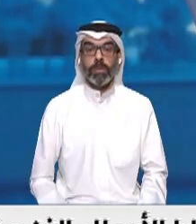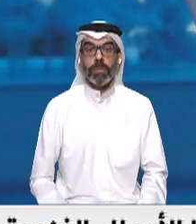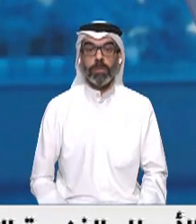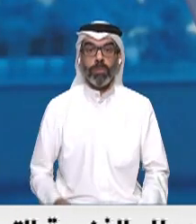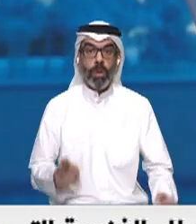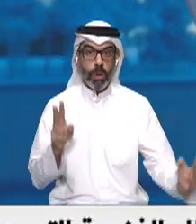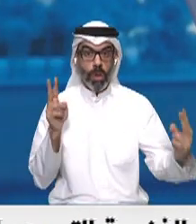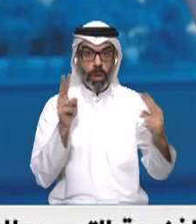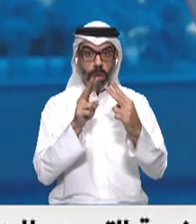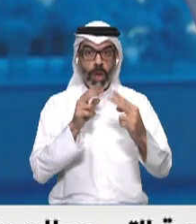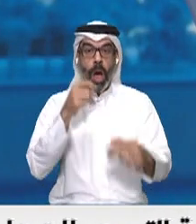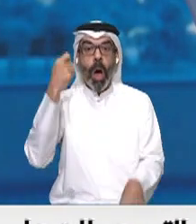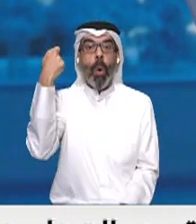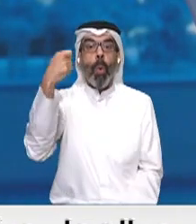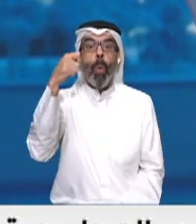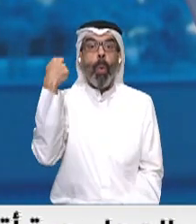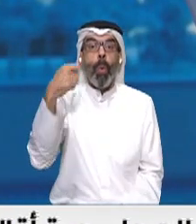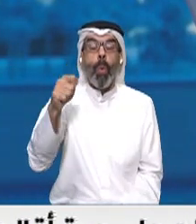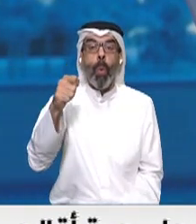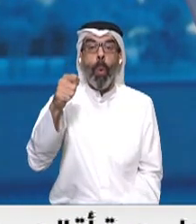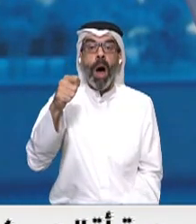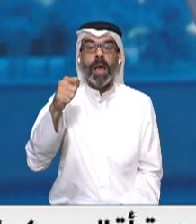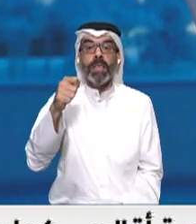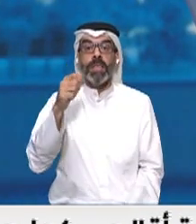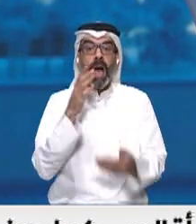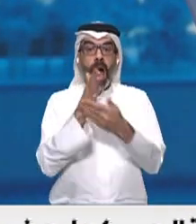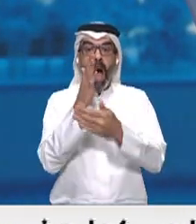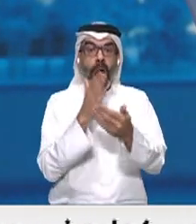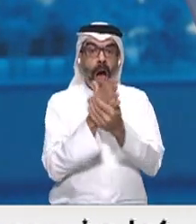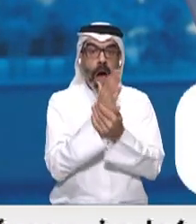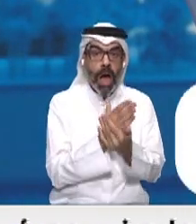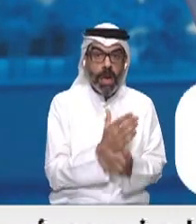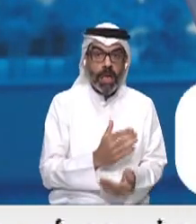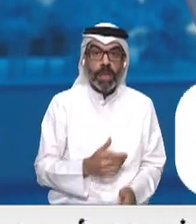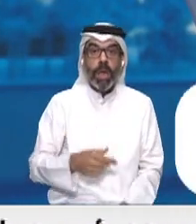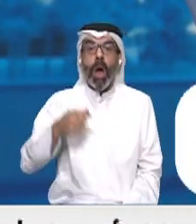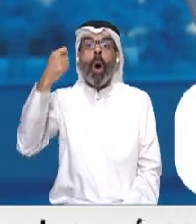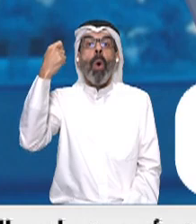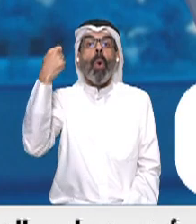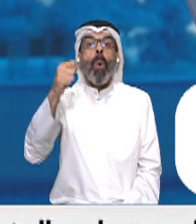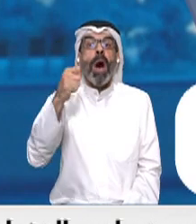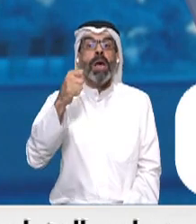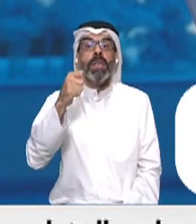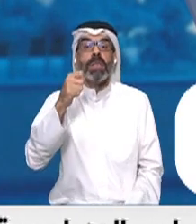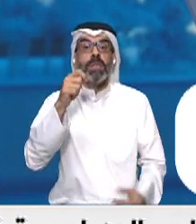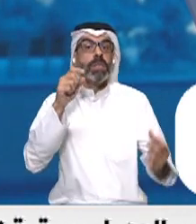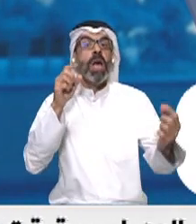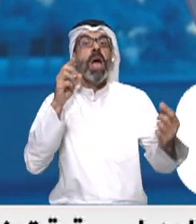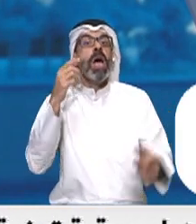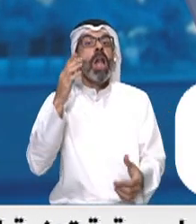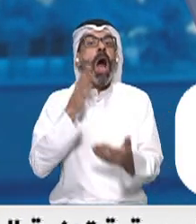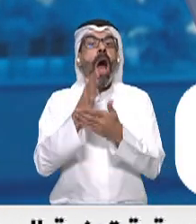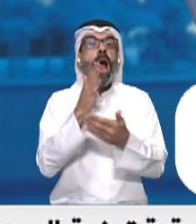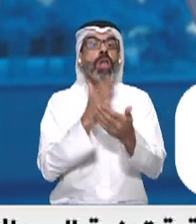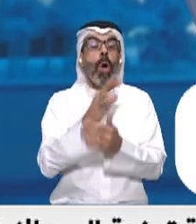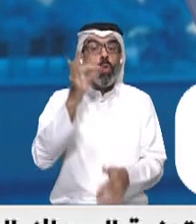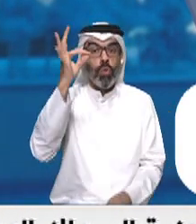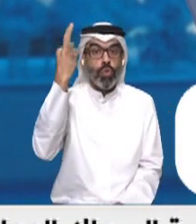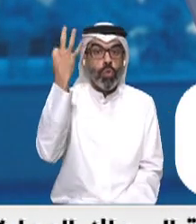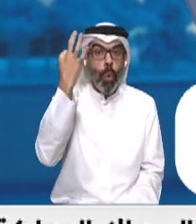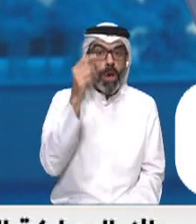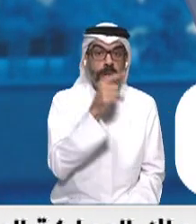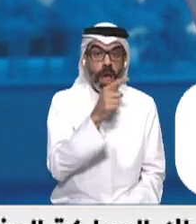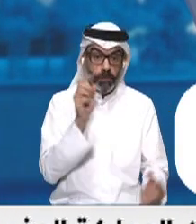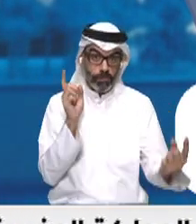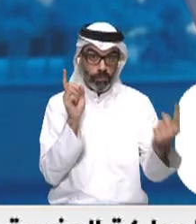التقى وزير الخارجيه عبد الله ليحي اليوم وزير الشؤون الخارجيه والهجره والتونسيين بالخارج في الجمهوريه التونسيه الشقيقه محمد النفط